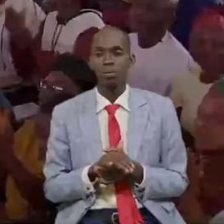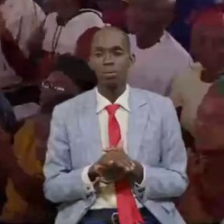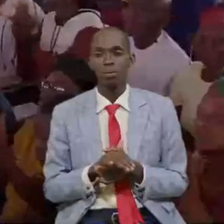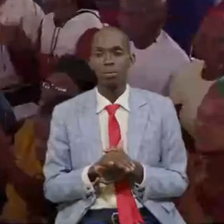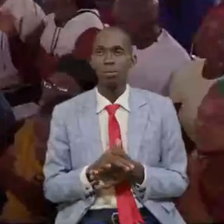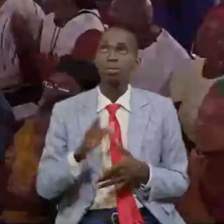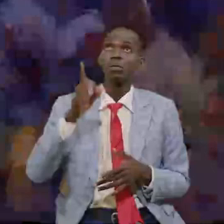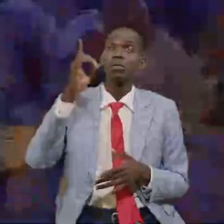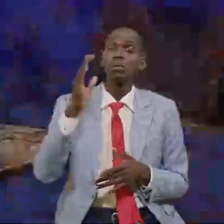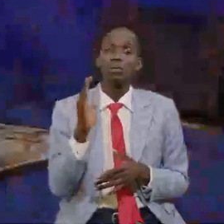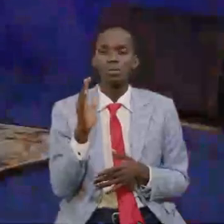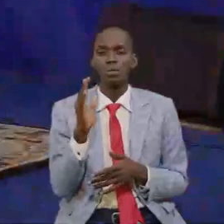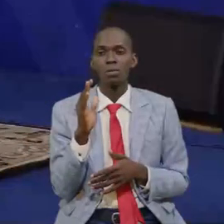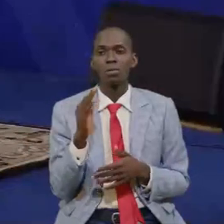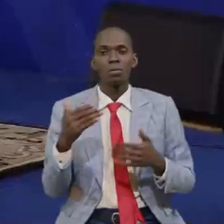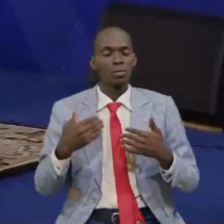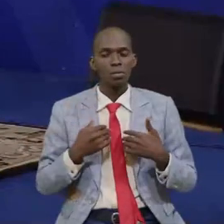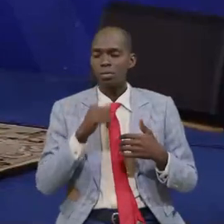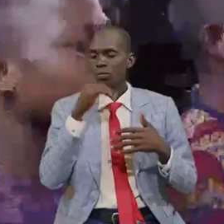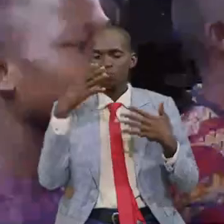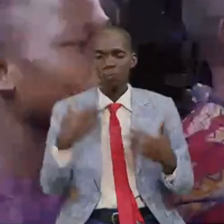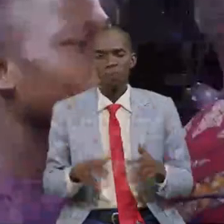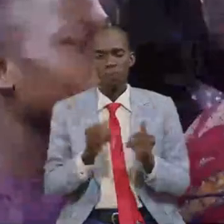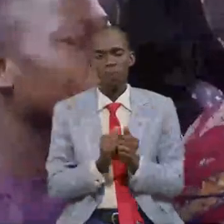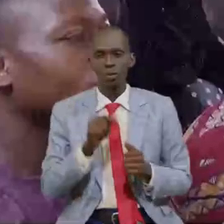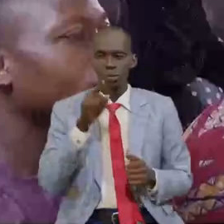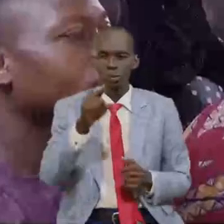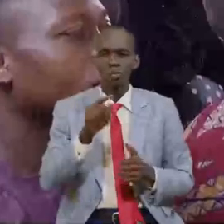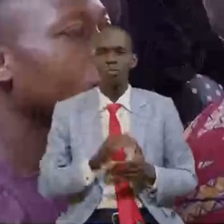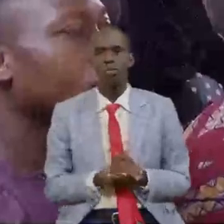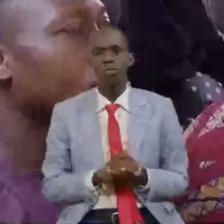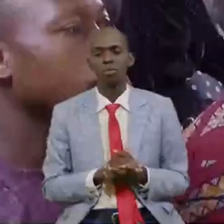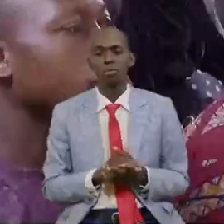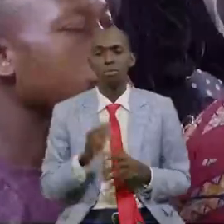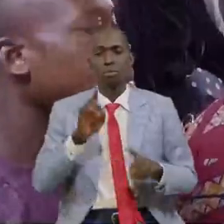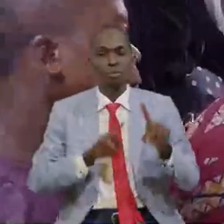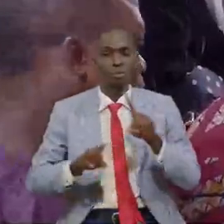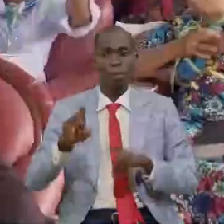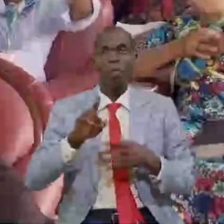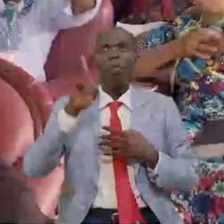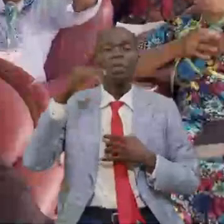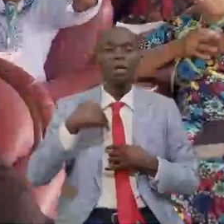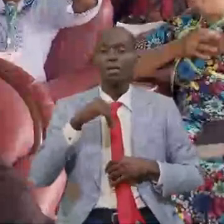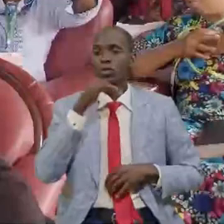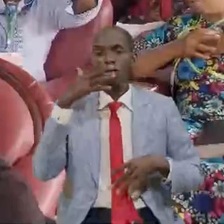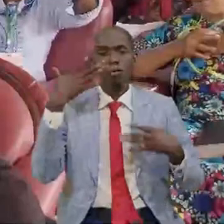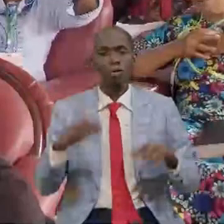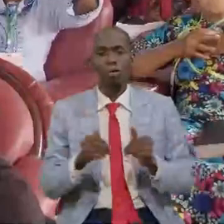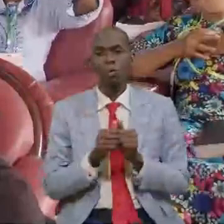Dieu n'a pas fini encore avec toi. Dis, il n'a pas encore fini avec moi.